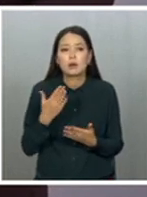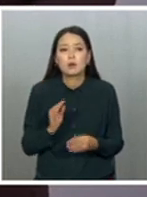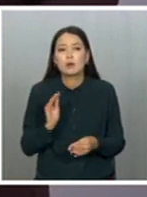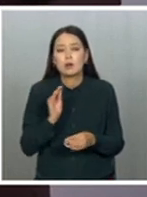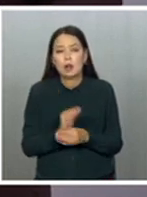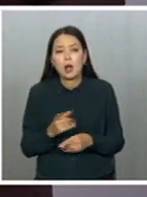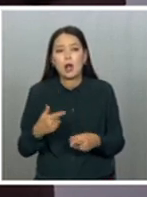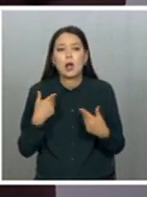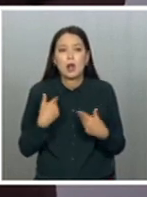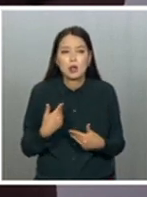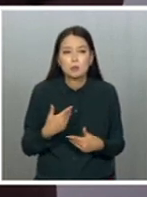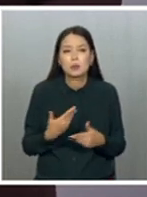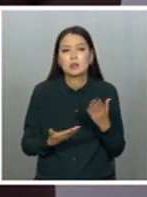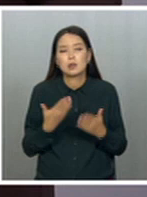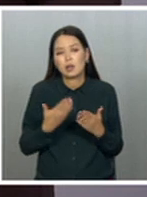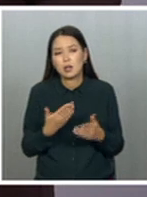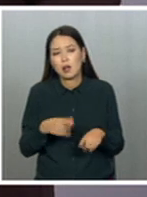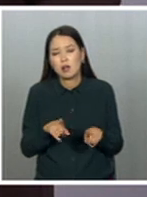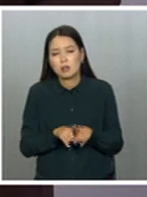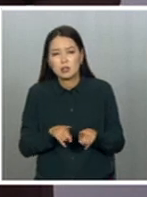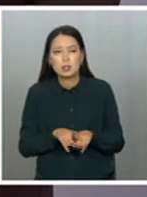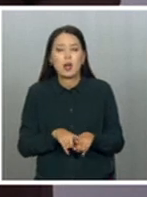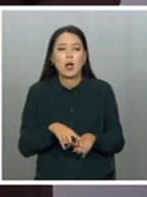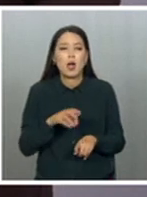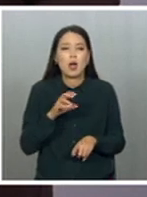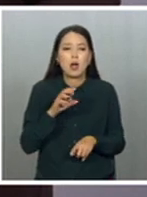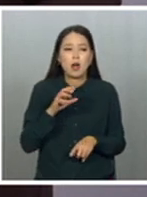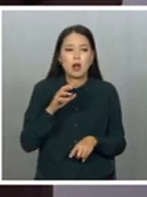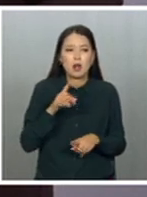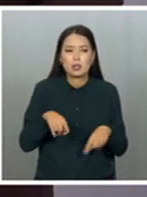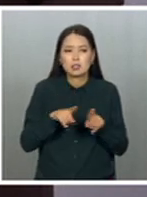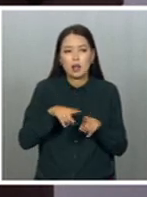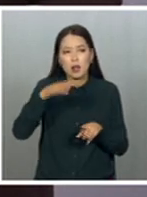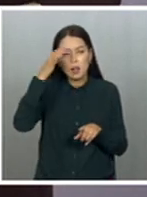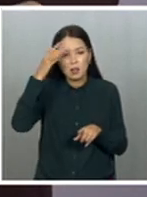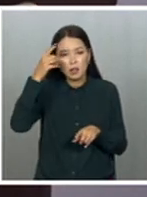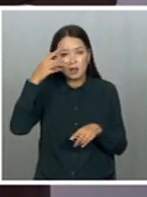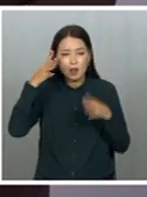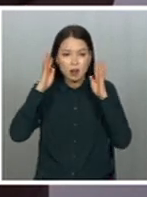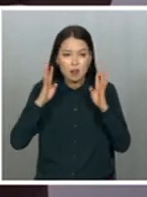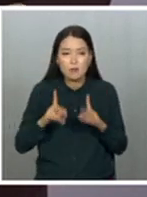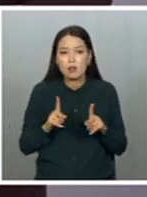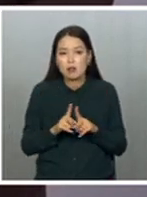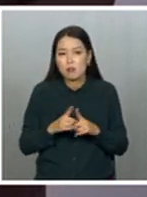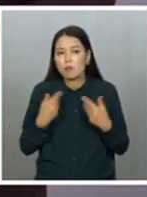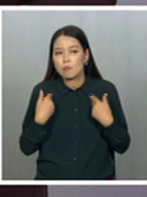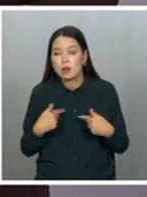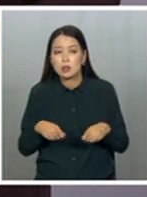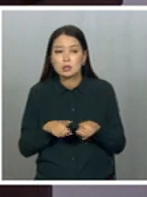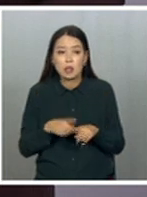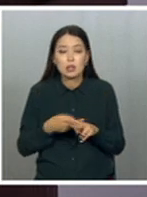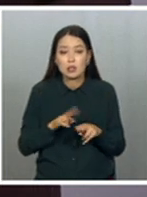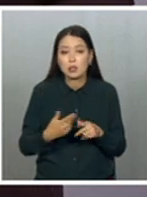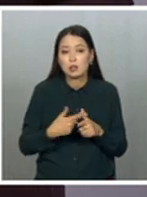айбынды, немесе арыстандай айбатты дейтін болсақ, бұл жанама мінездеу болады. Ендеше, сіздерге